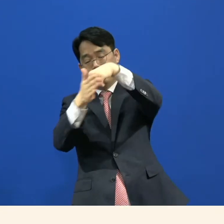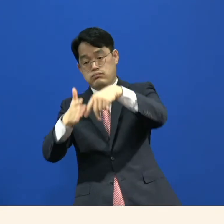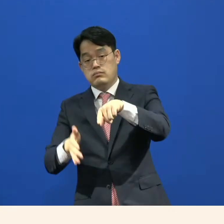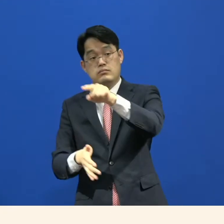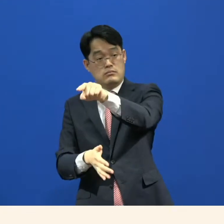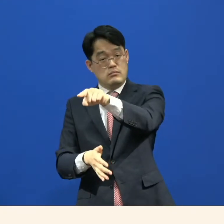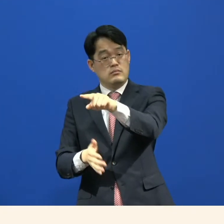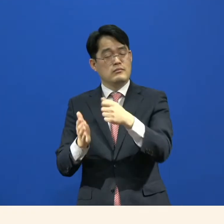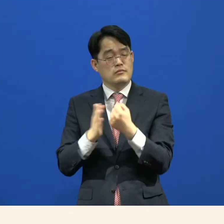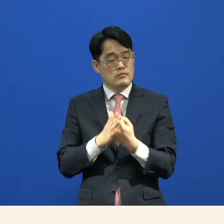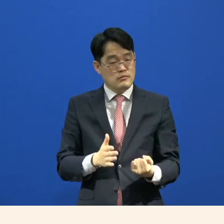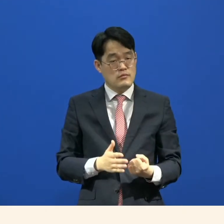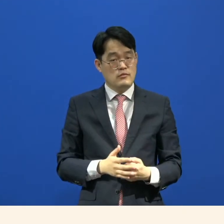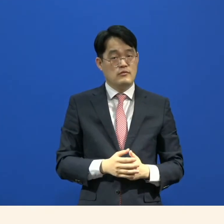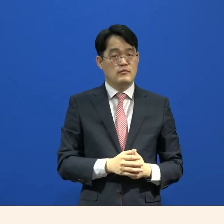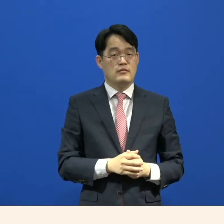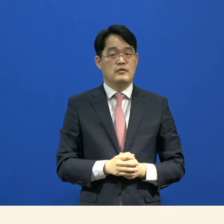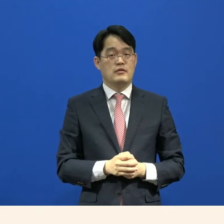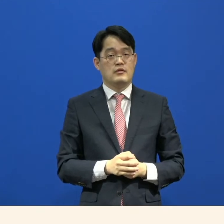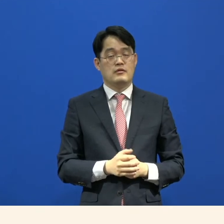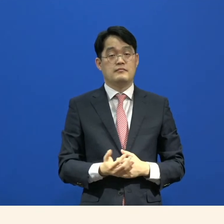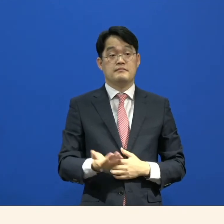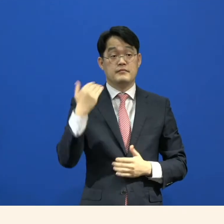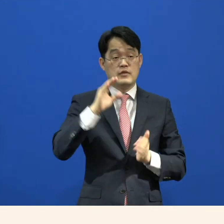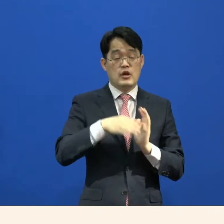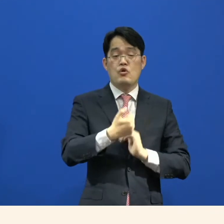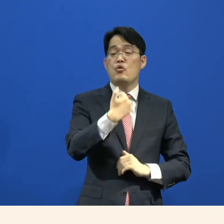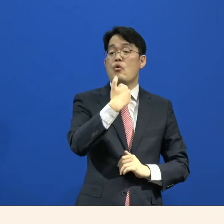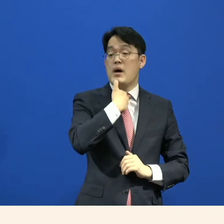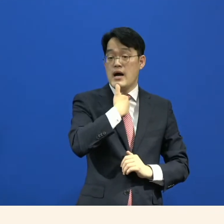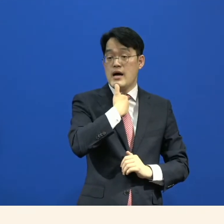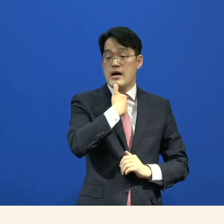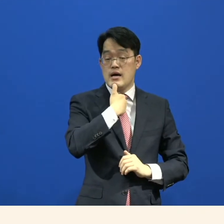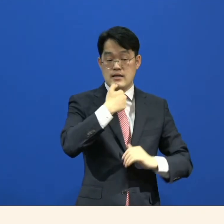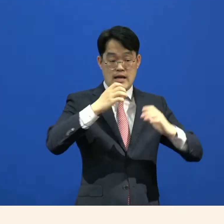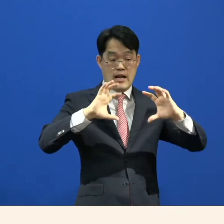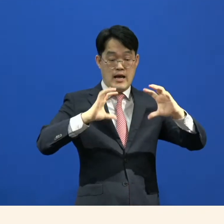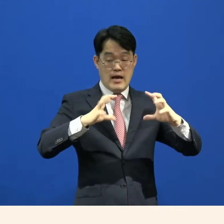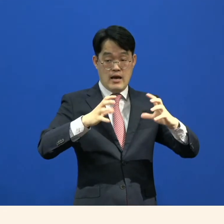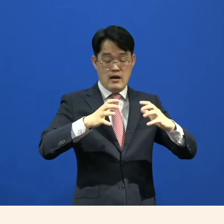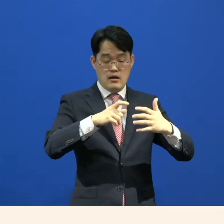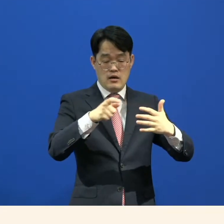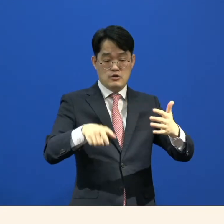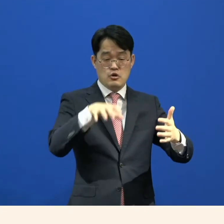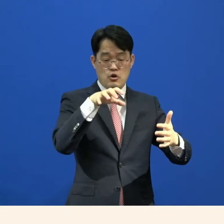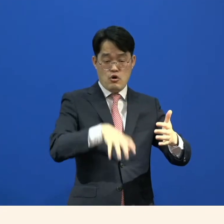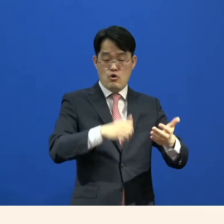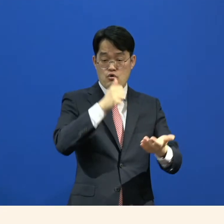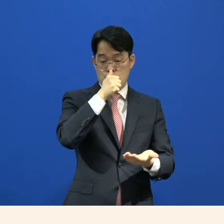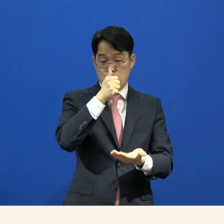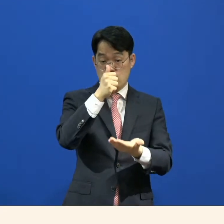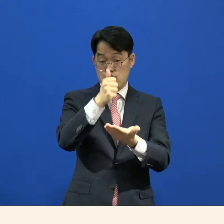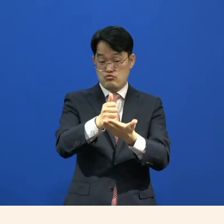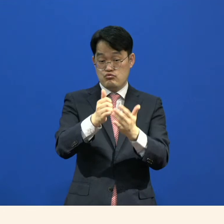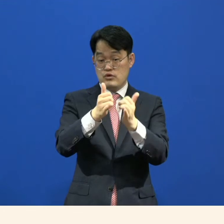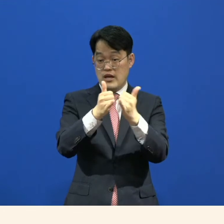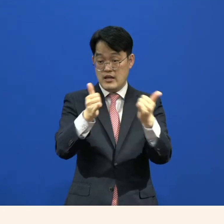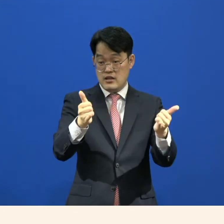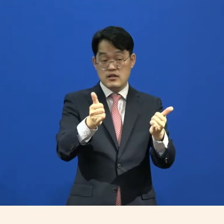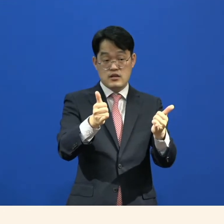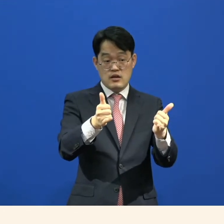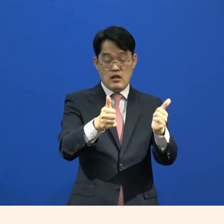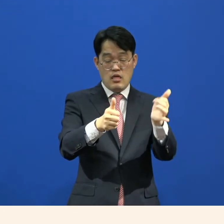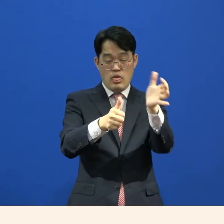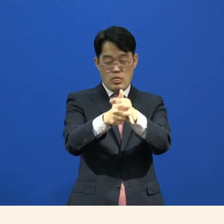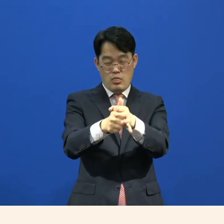왜냐하면 십자가라고 하는 것은 그 당시에 로마의 죄수들을 죽이는 형틀이기 때문에,